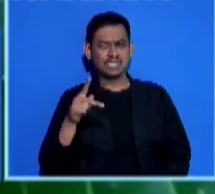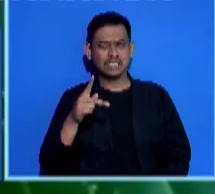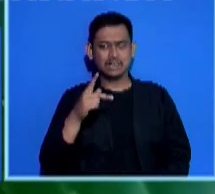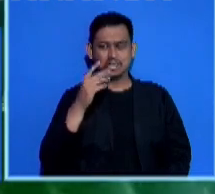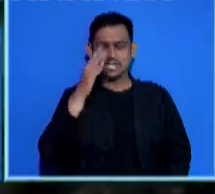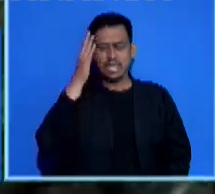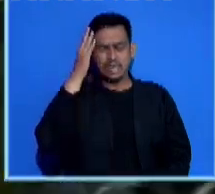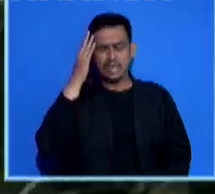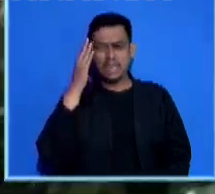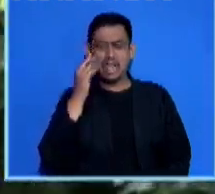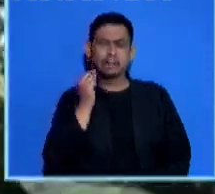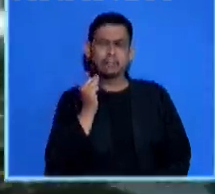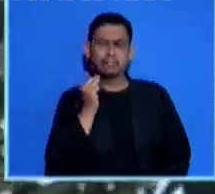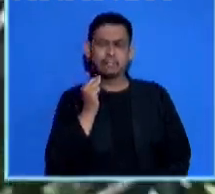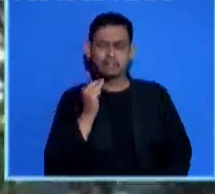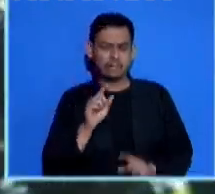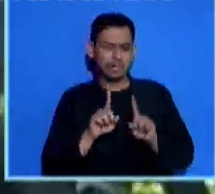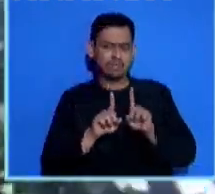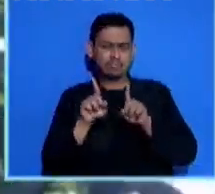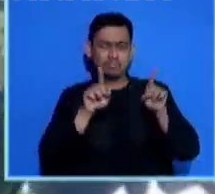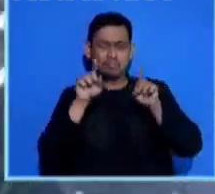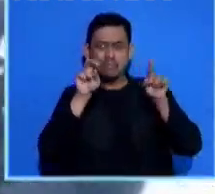puetaten Cawang